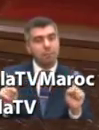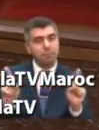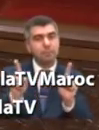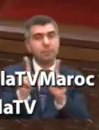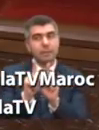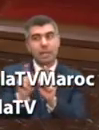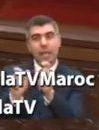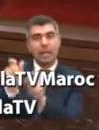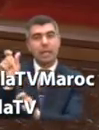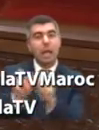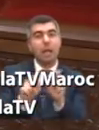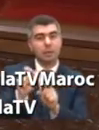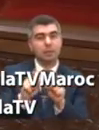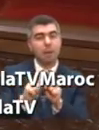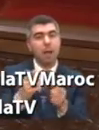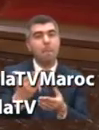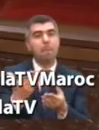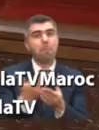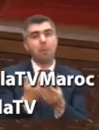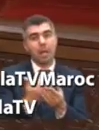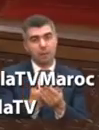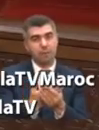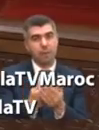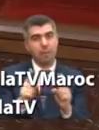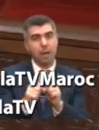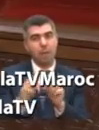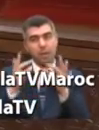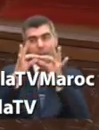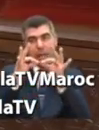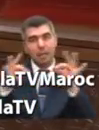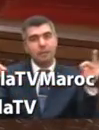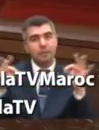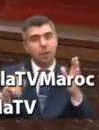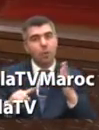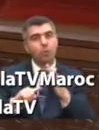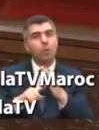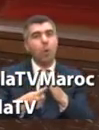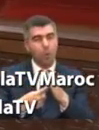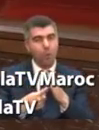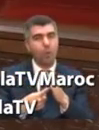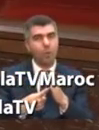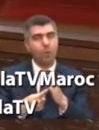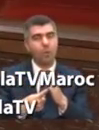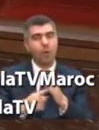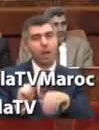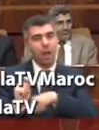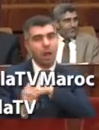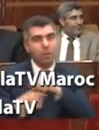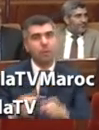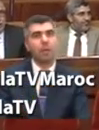بخصوص الملفات ديال الربط بالشبكة القروية الكهربائية،